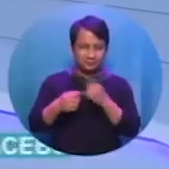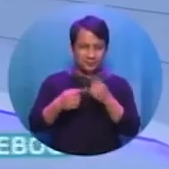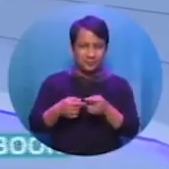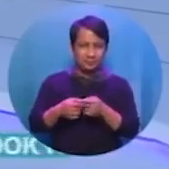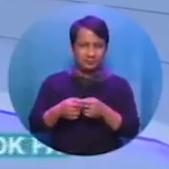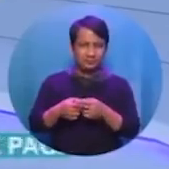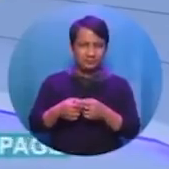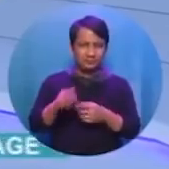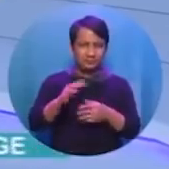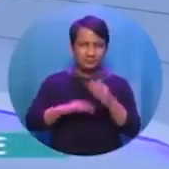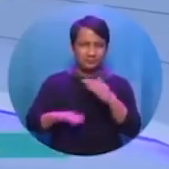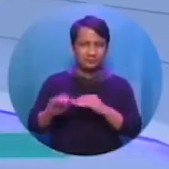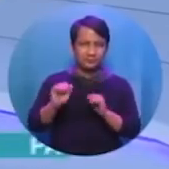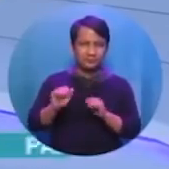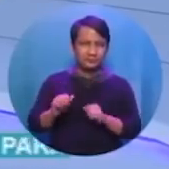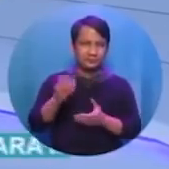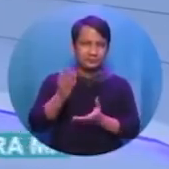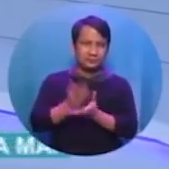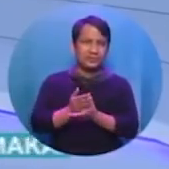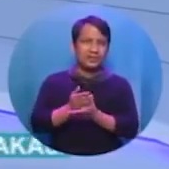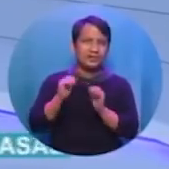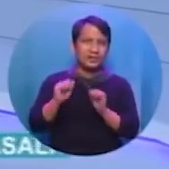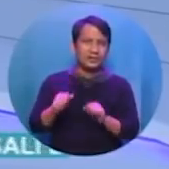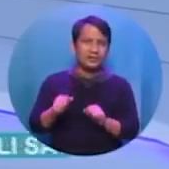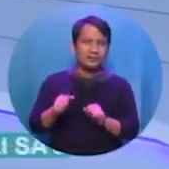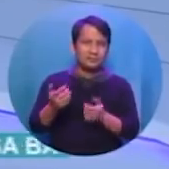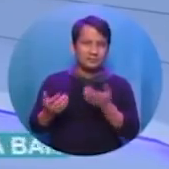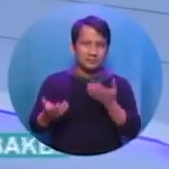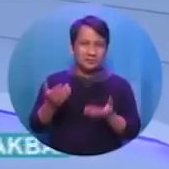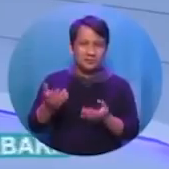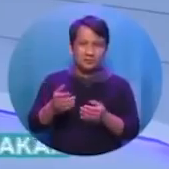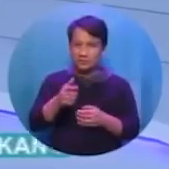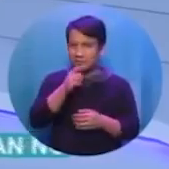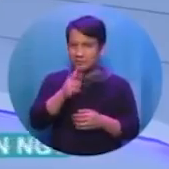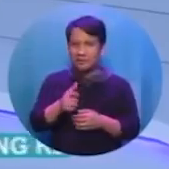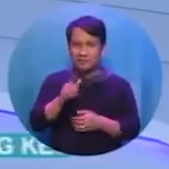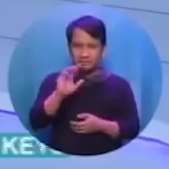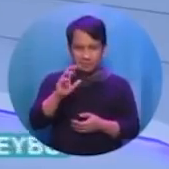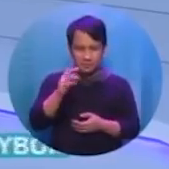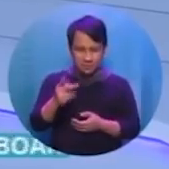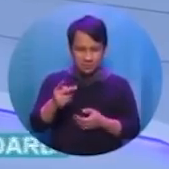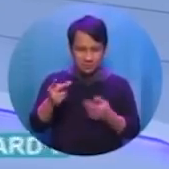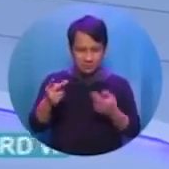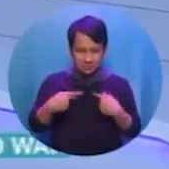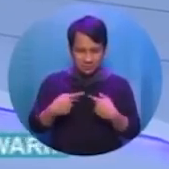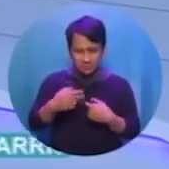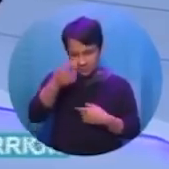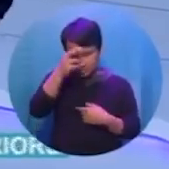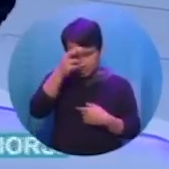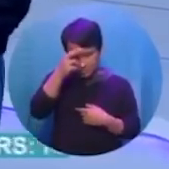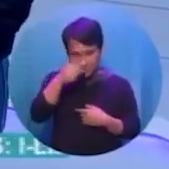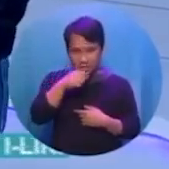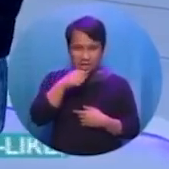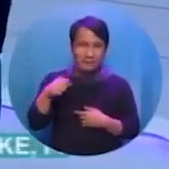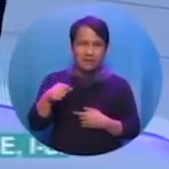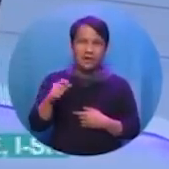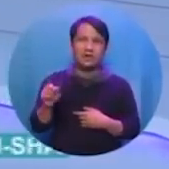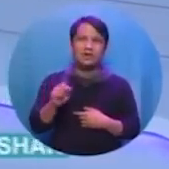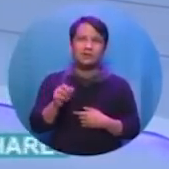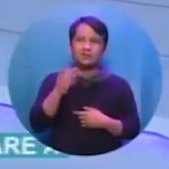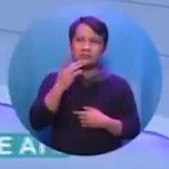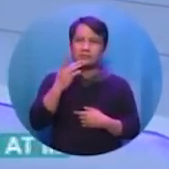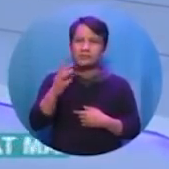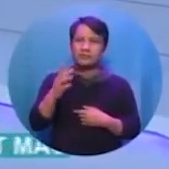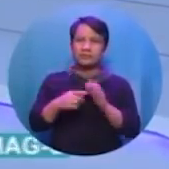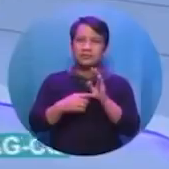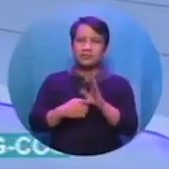nanganak po kasi ako sir, kaya natigil po. Oh, kaya pala talagang para sa itong 5,000 pesos, meron ka pang lechong manok. Ano po yung paborito kong manok,